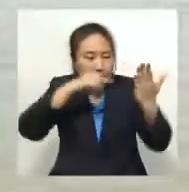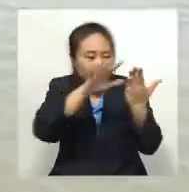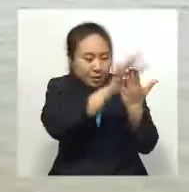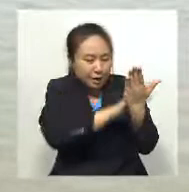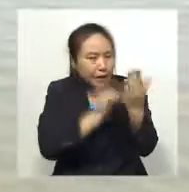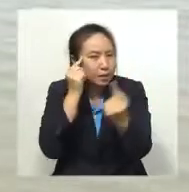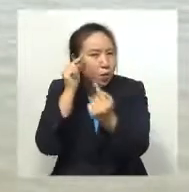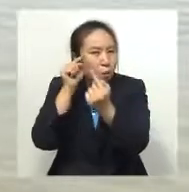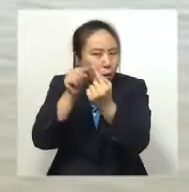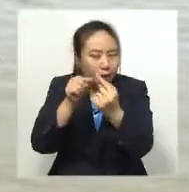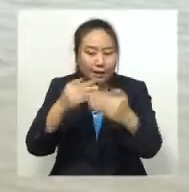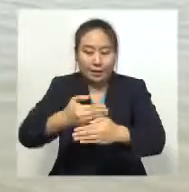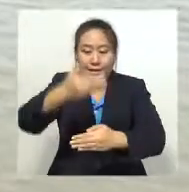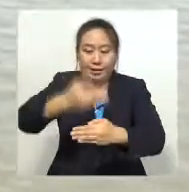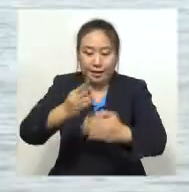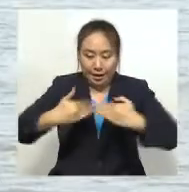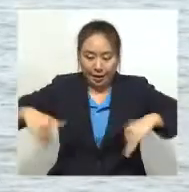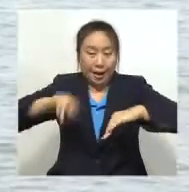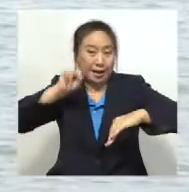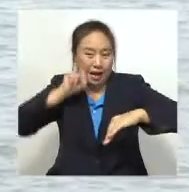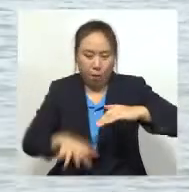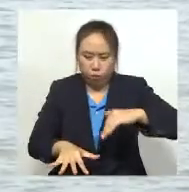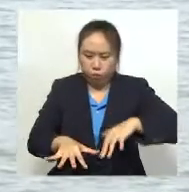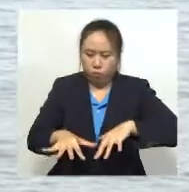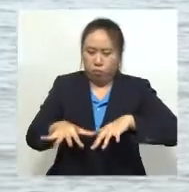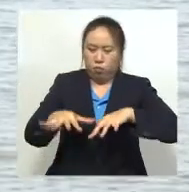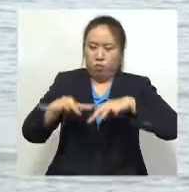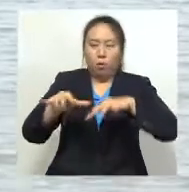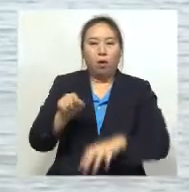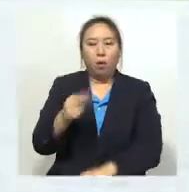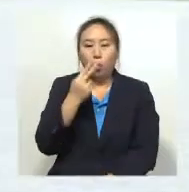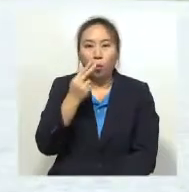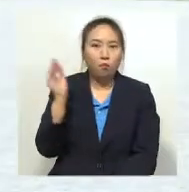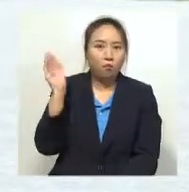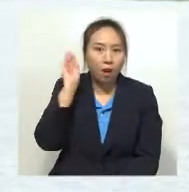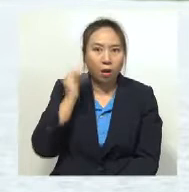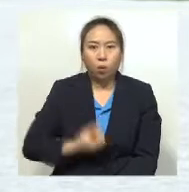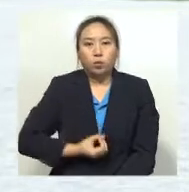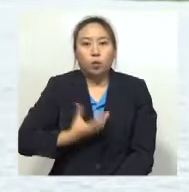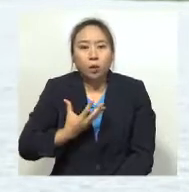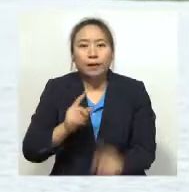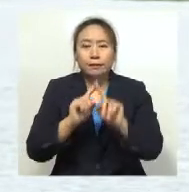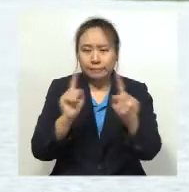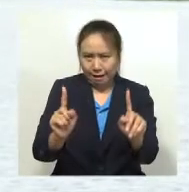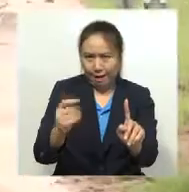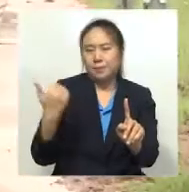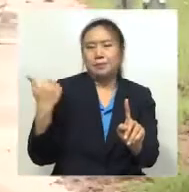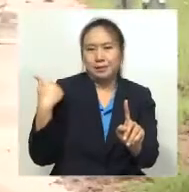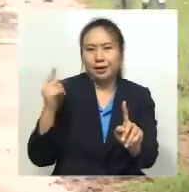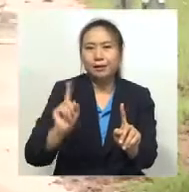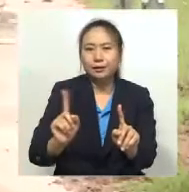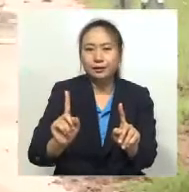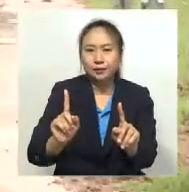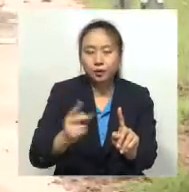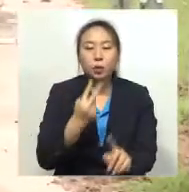น้ำในเขื่อนมีระดับสูงเกินกว่าเกณฑ์ควบคุมเนี่ยถ้าฟังแล้วอาจจะตกอกตกใจแต่จริงๆมีเรื่องของข้อเท็จจริ